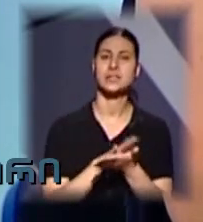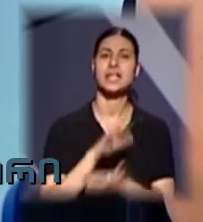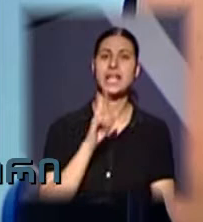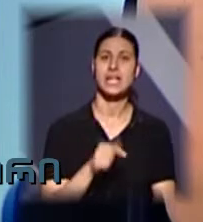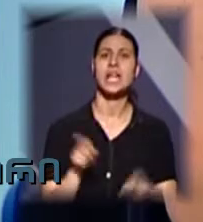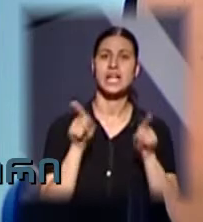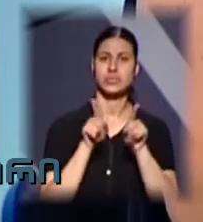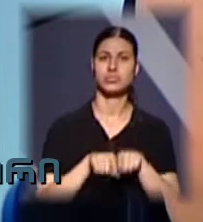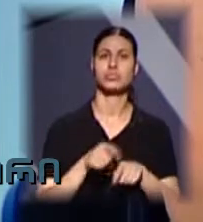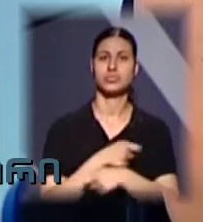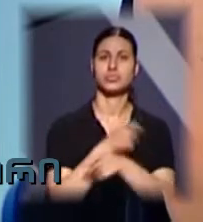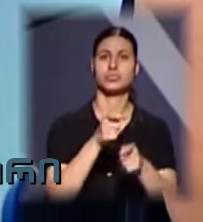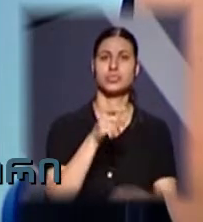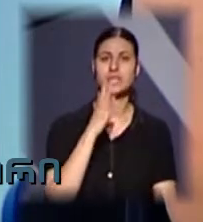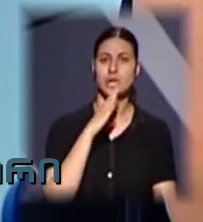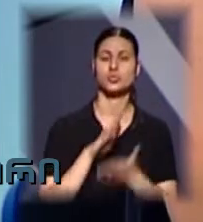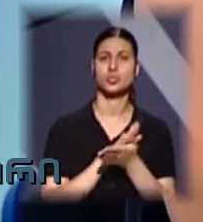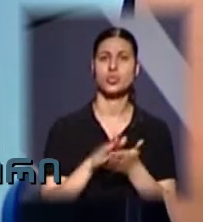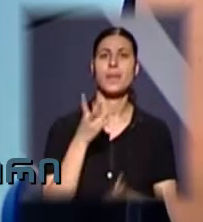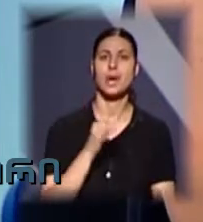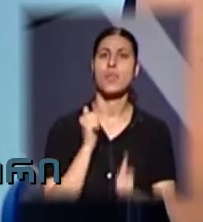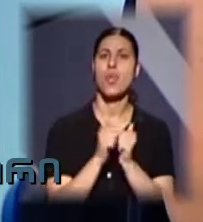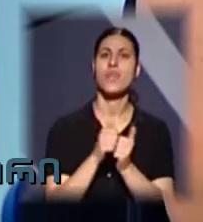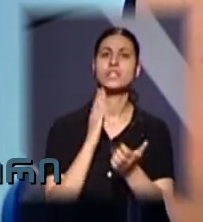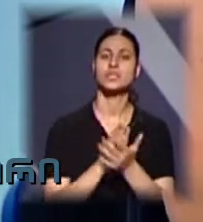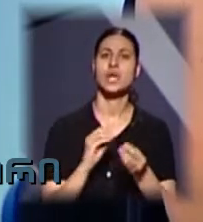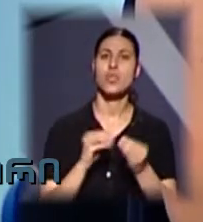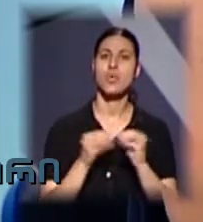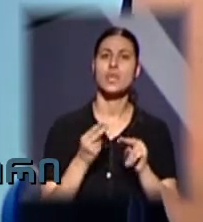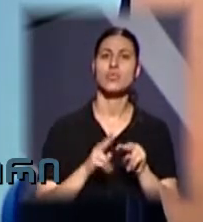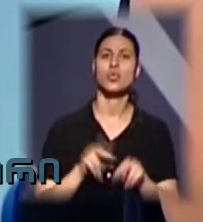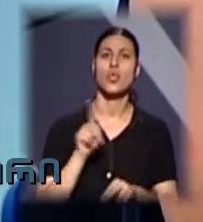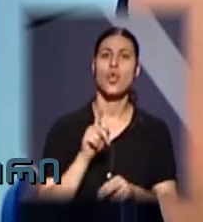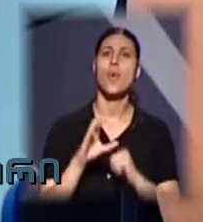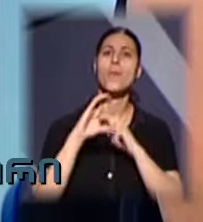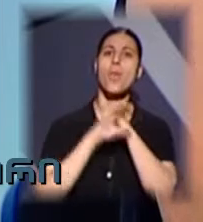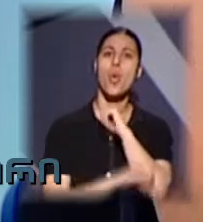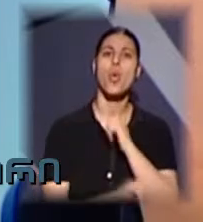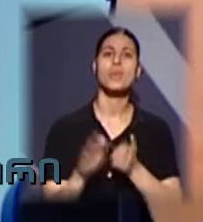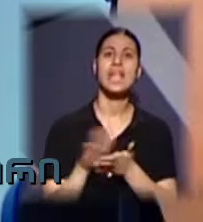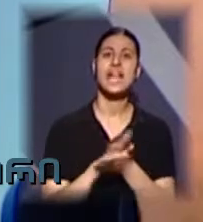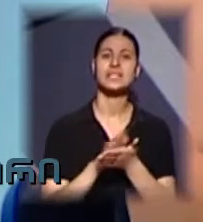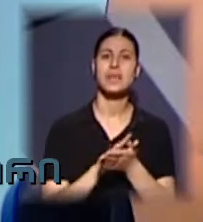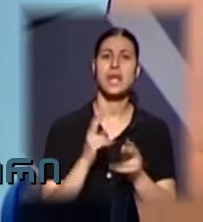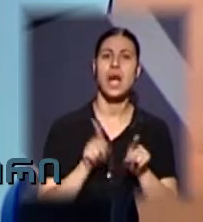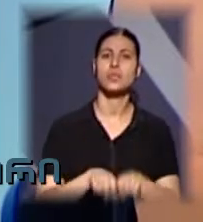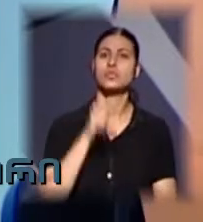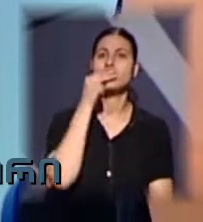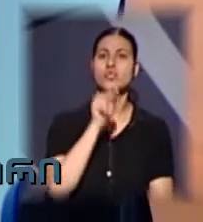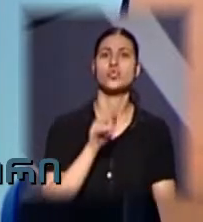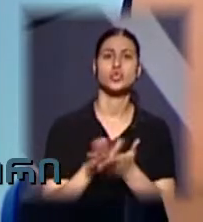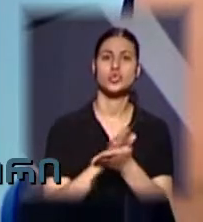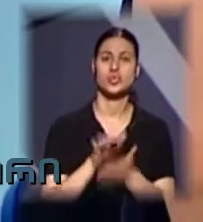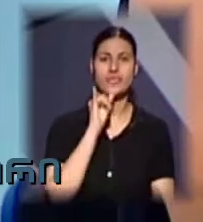ისე მიწოდება მაგრამ ყოველთვის არსებობს პრობლემები იმიტომ რომ ბოლომდე გაწმენდა ხა იდეალურ სისუფთავემდე